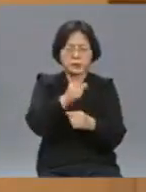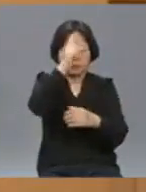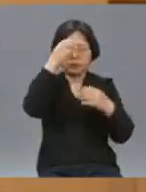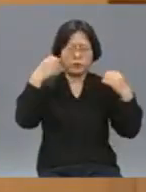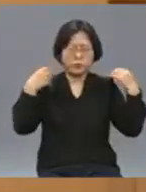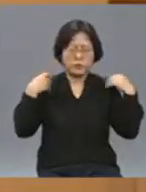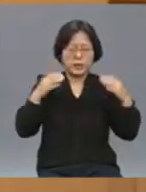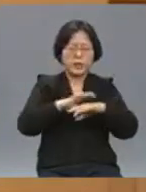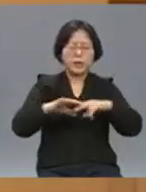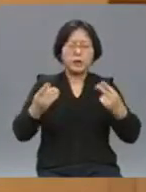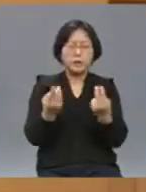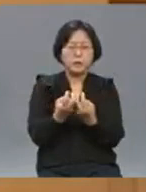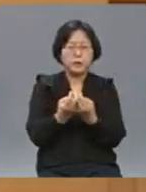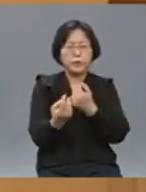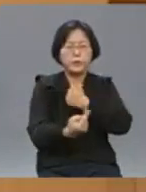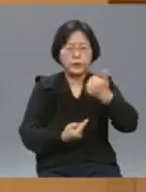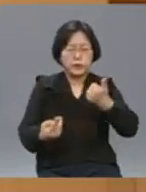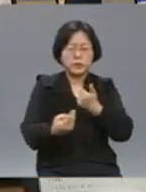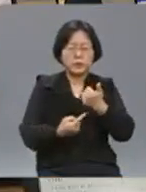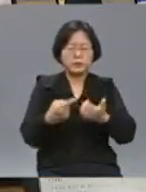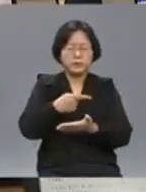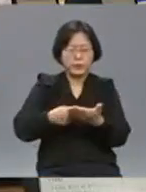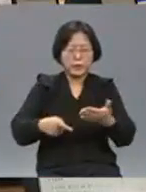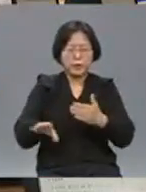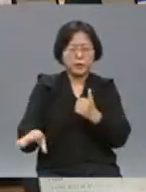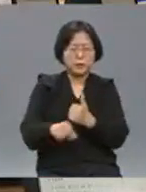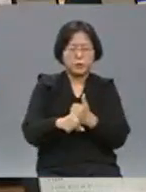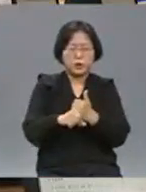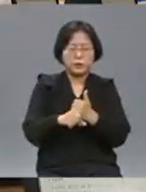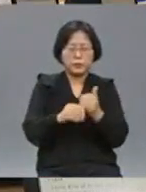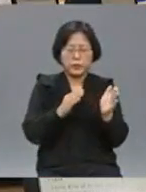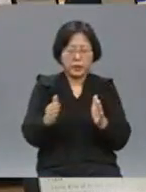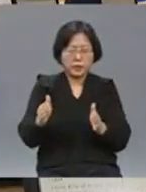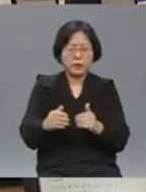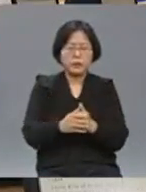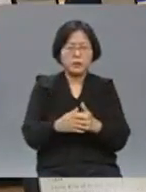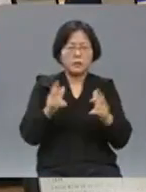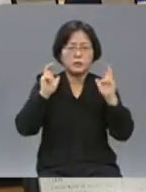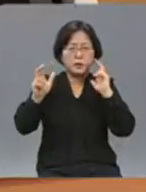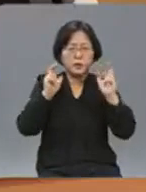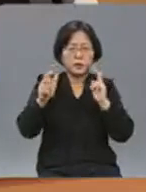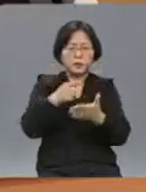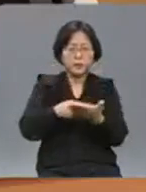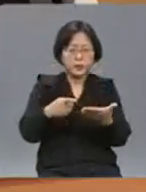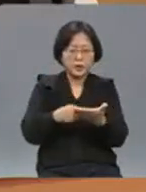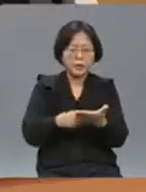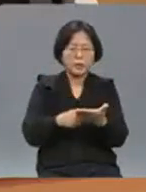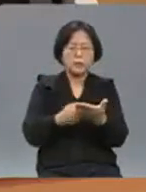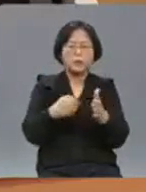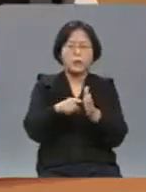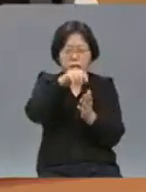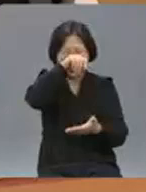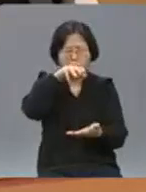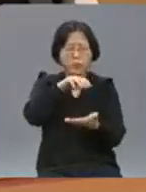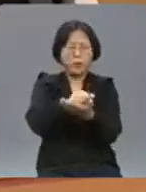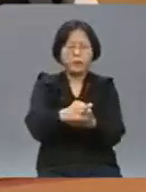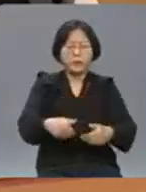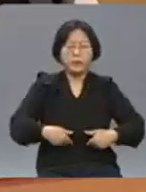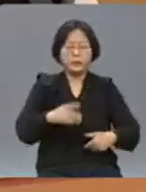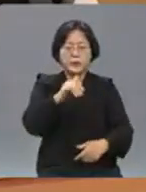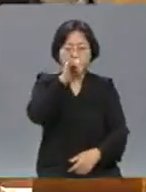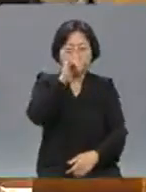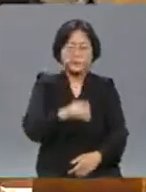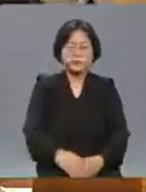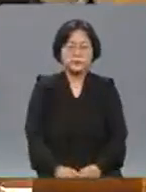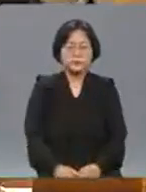차원의 대책위원회 설치와 피해 대책 종합계획 수립 등 관련 산업의 피해 보전 등을 위한 예산 확보가 이루어져야 한다고